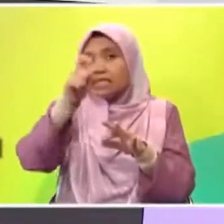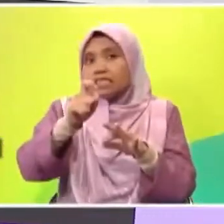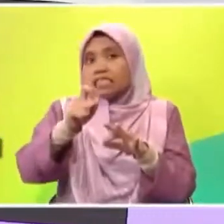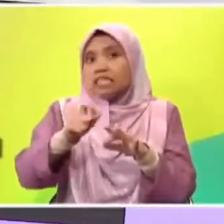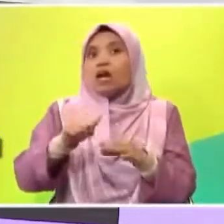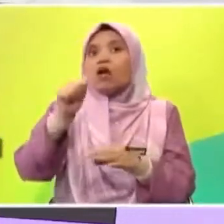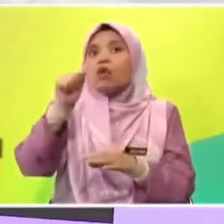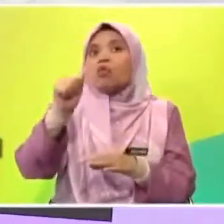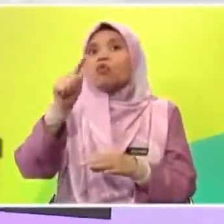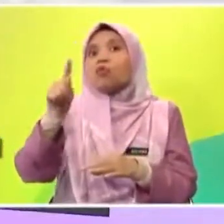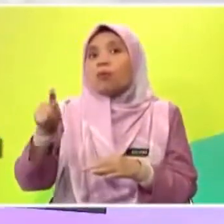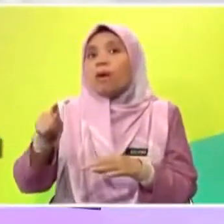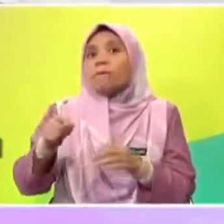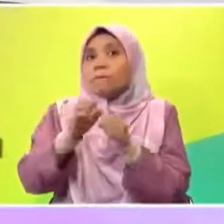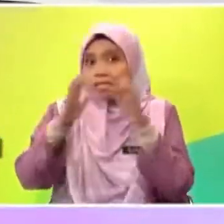cewek